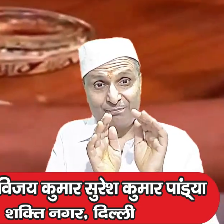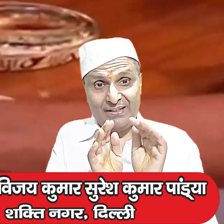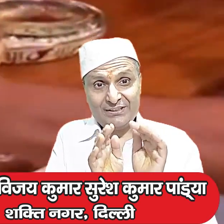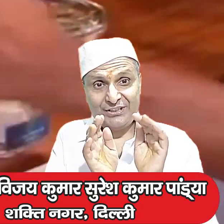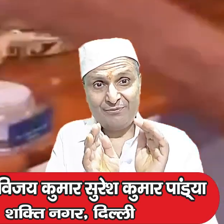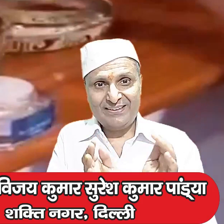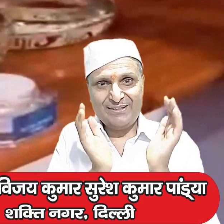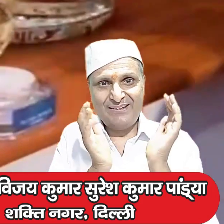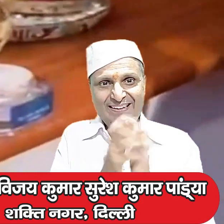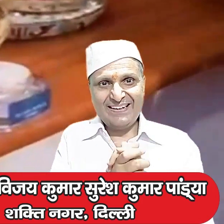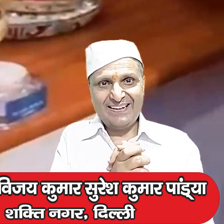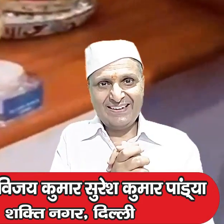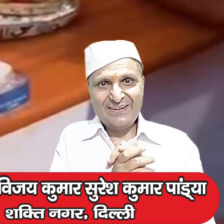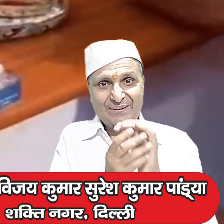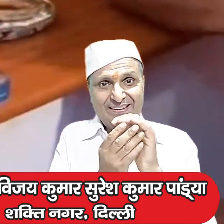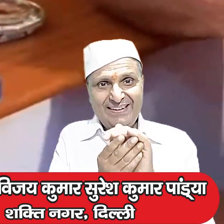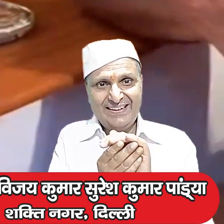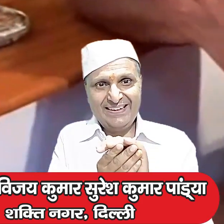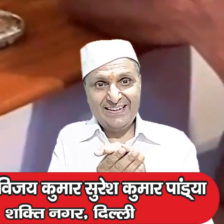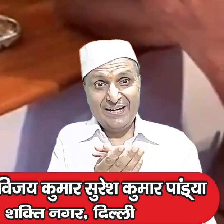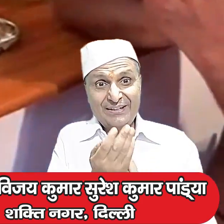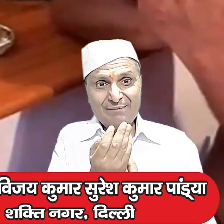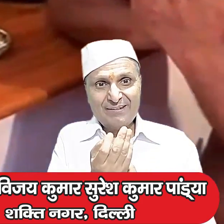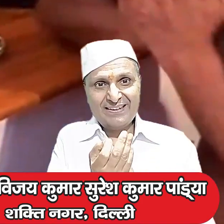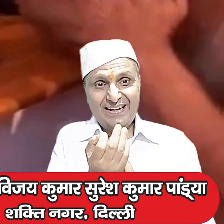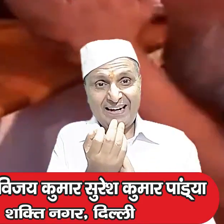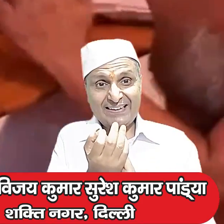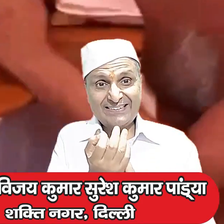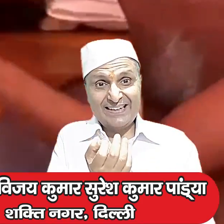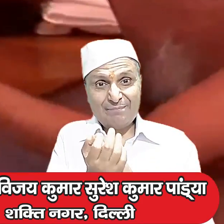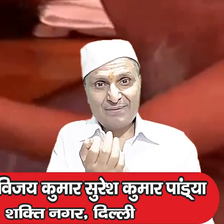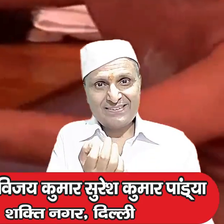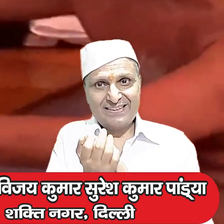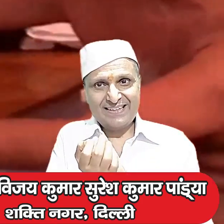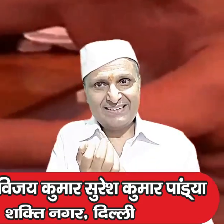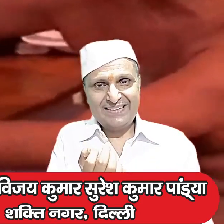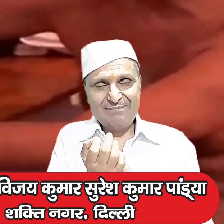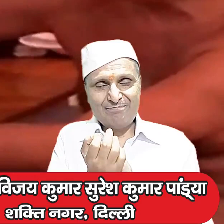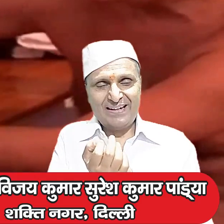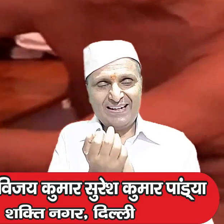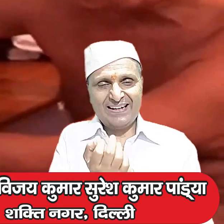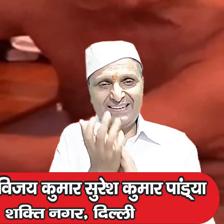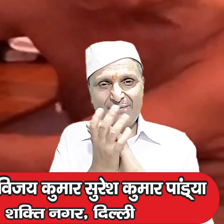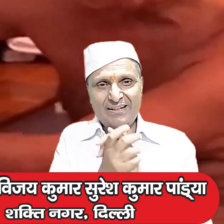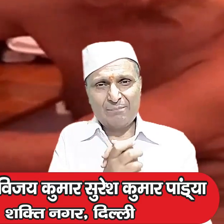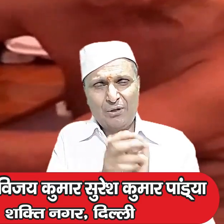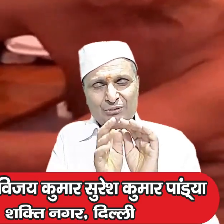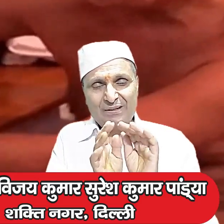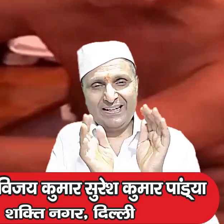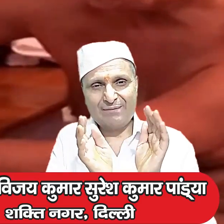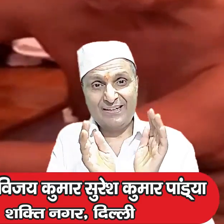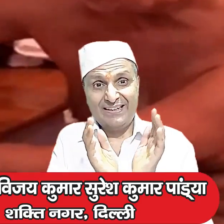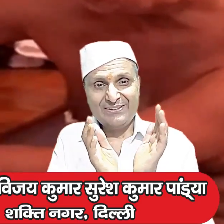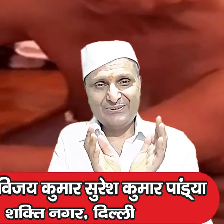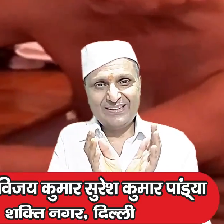पर सम्मेद शिखर विधान भी किया गया। और यही नहीं, यहां पर आचार्य प्रसन्न सागर जी की महा आरती के भी कार्यक्रम, बहुत